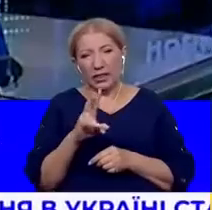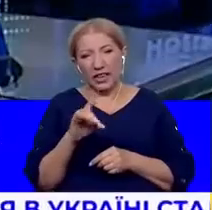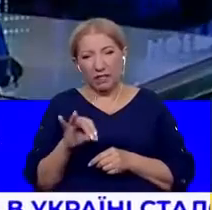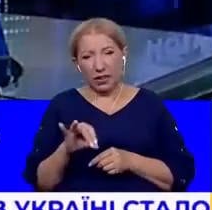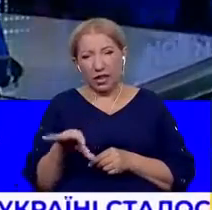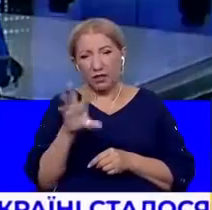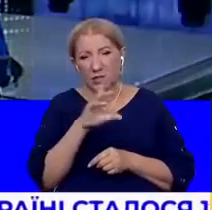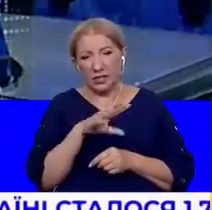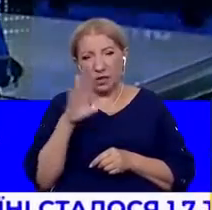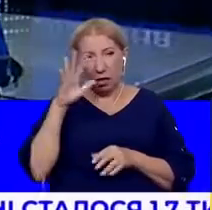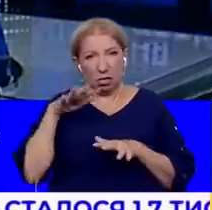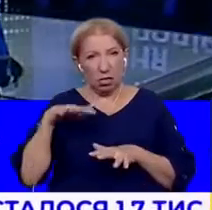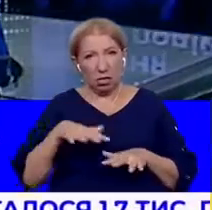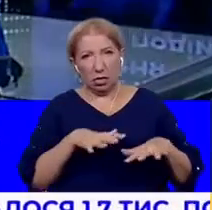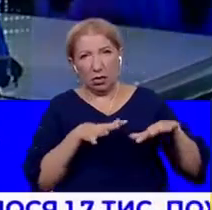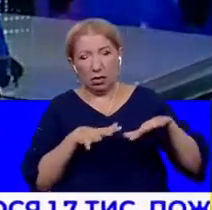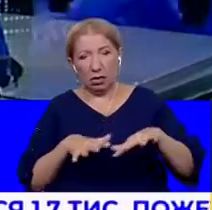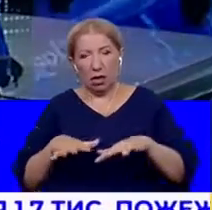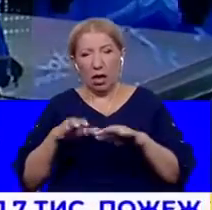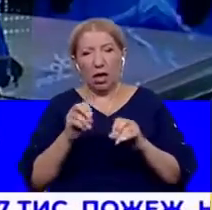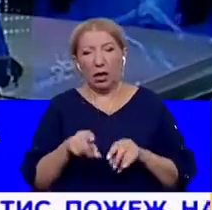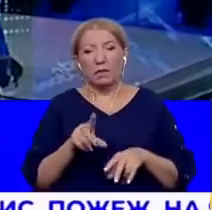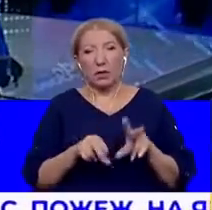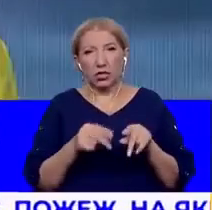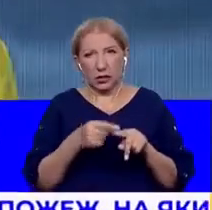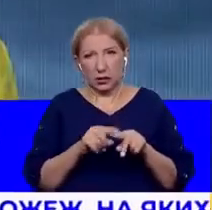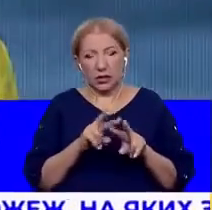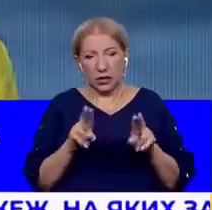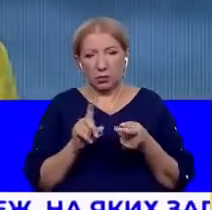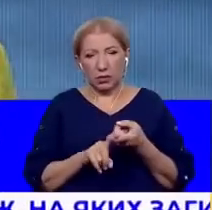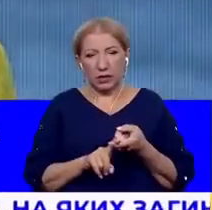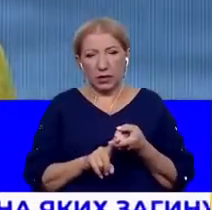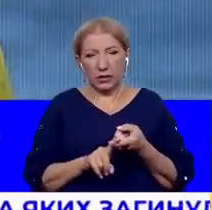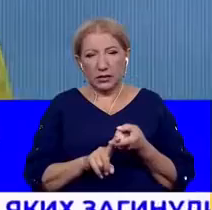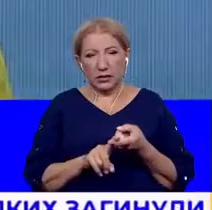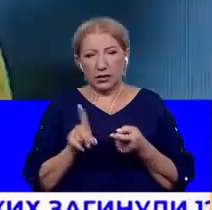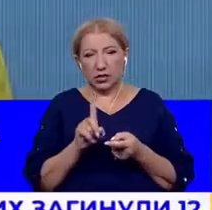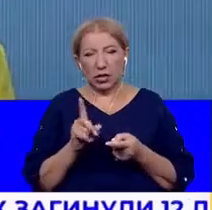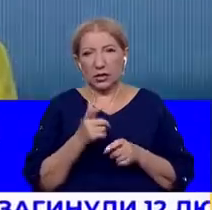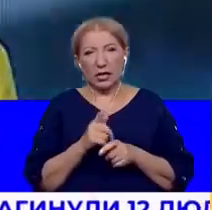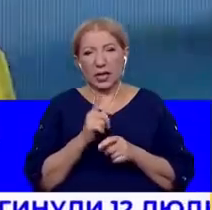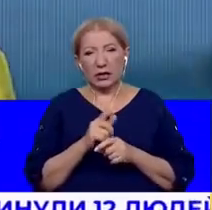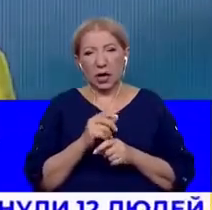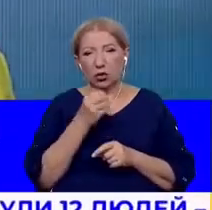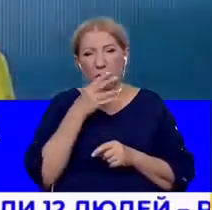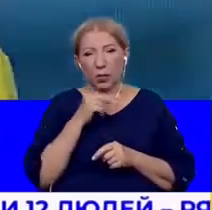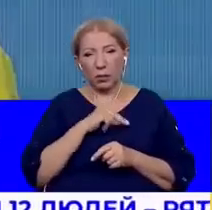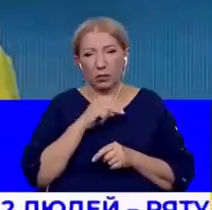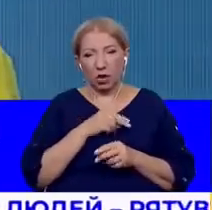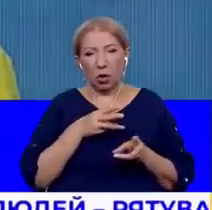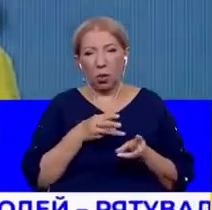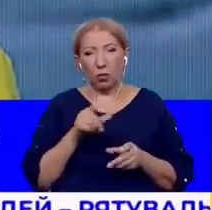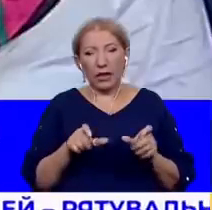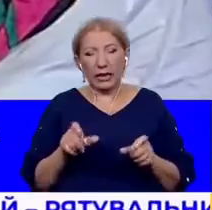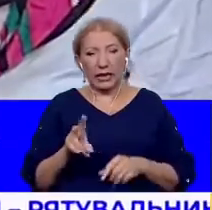Їхала, все абсолютно пливе. Як ви вважаєте, це теж пов'язано з тим, що не надто добре працюють